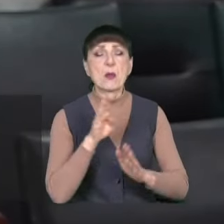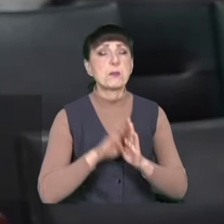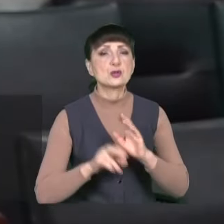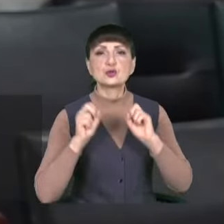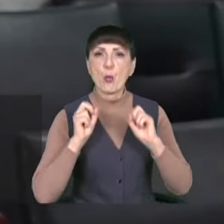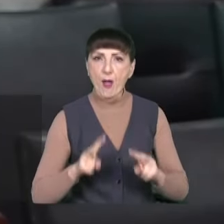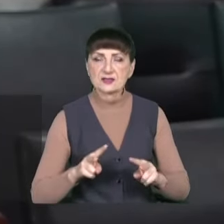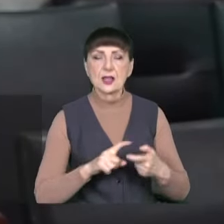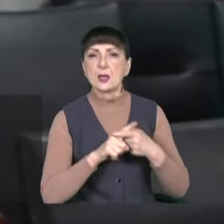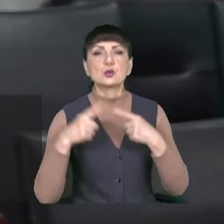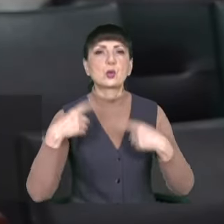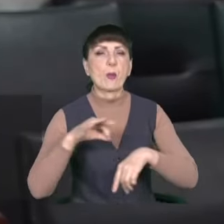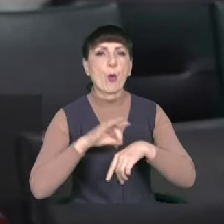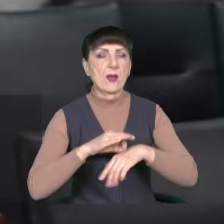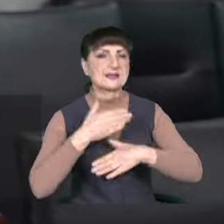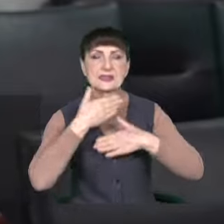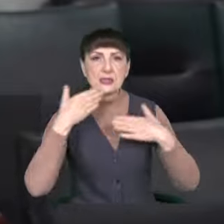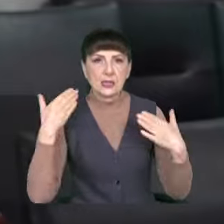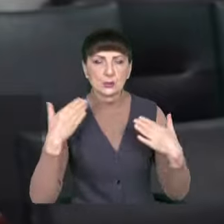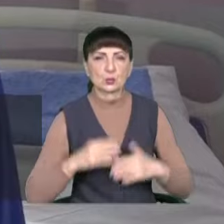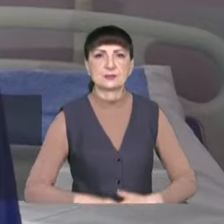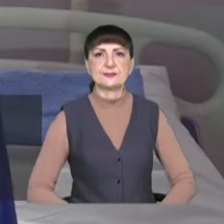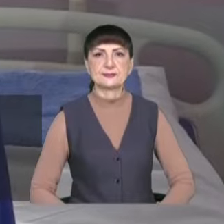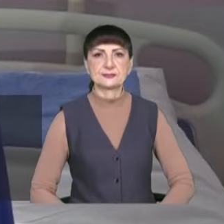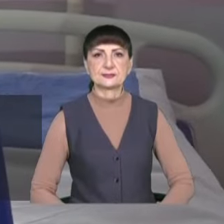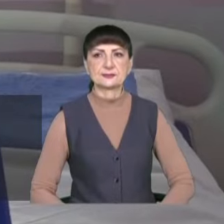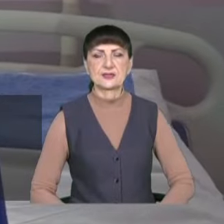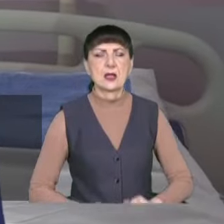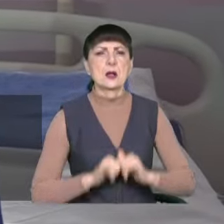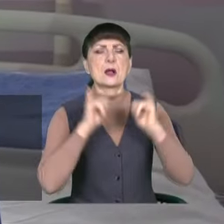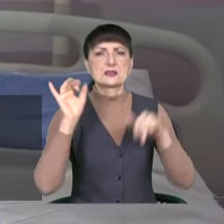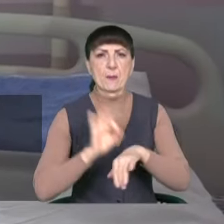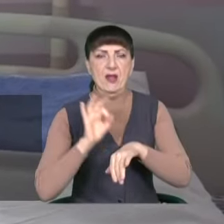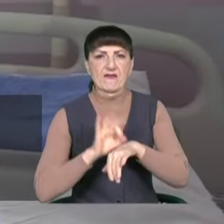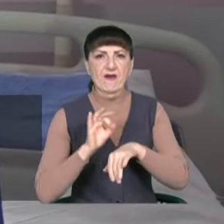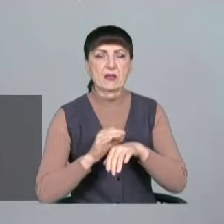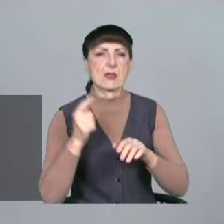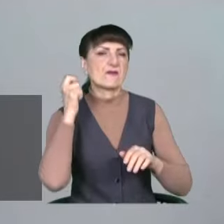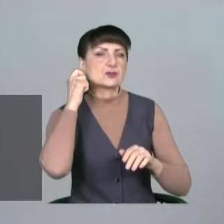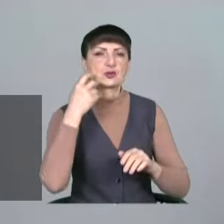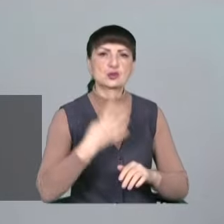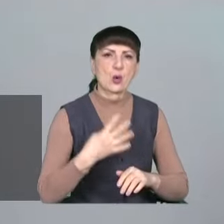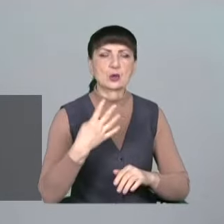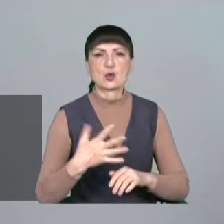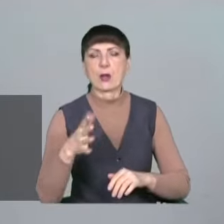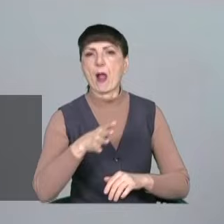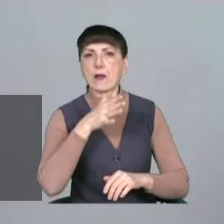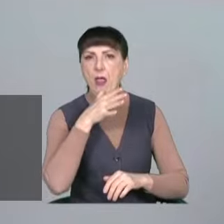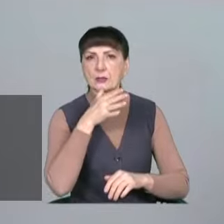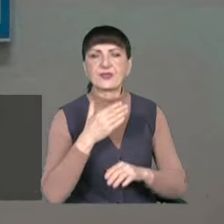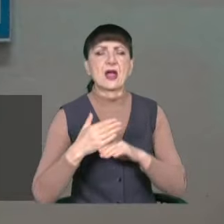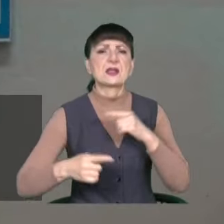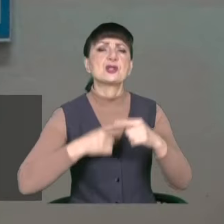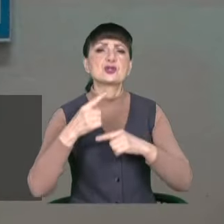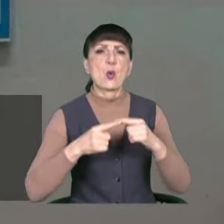и не вызывает никаких болезней, в том числе и рак шейки матки. Пик заболеваемости приходится на возраст 40-45 лет. Помимо